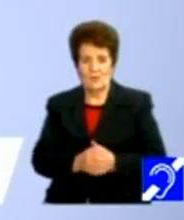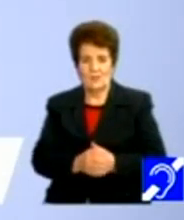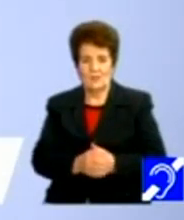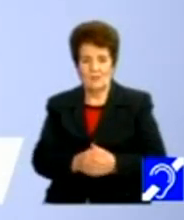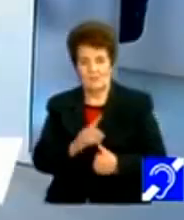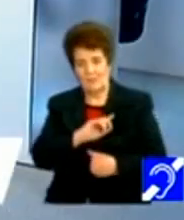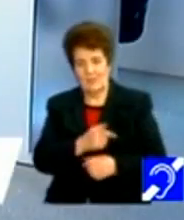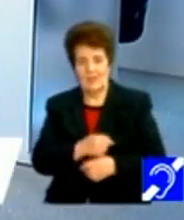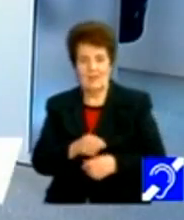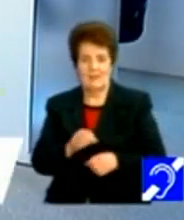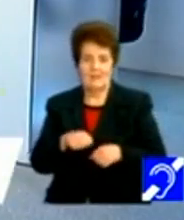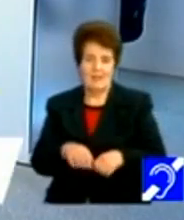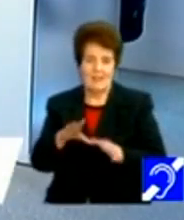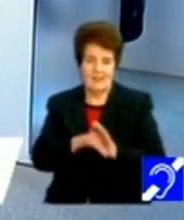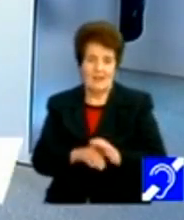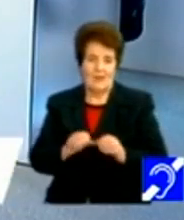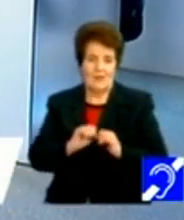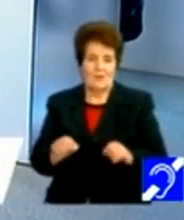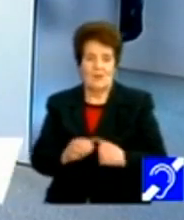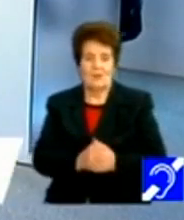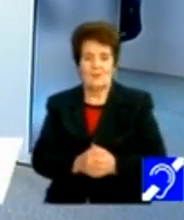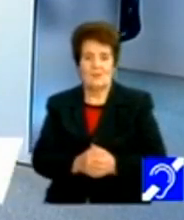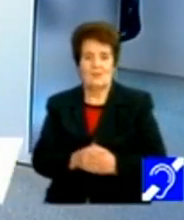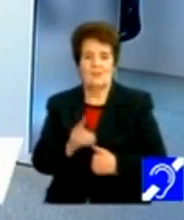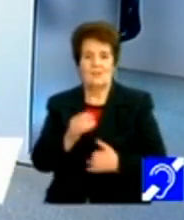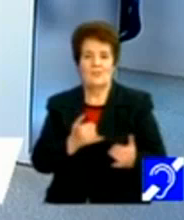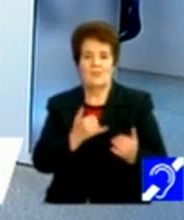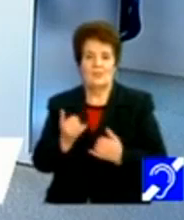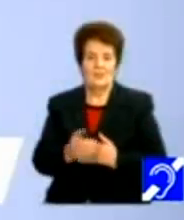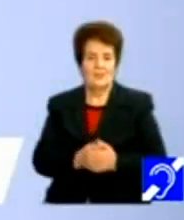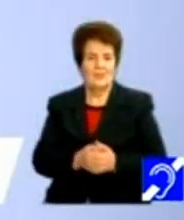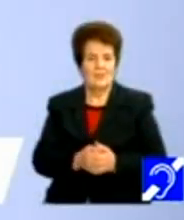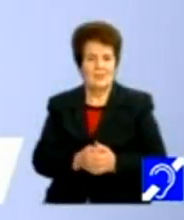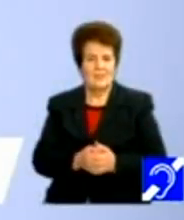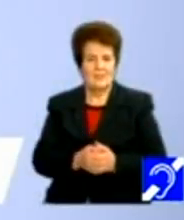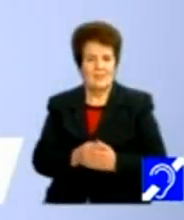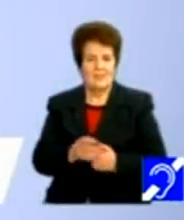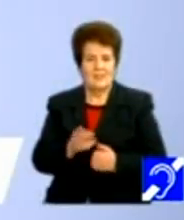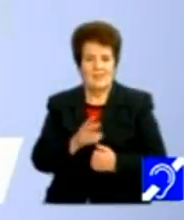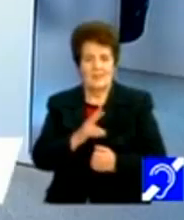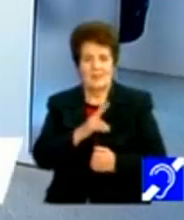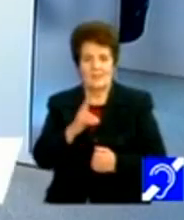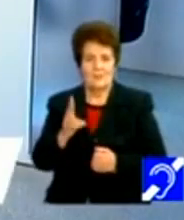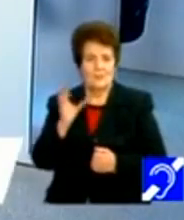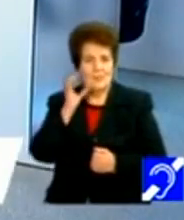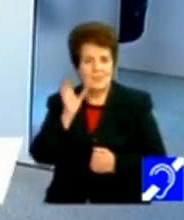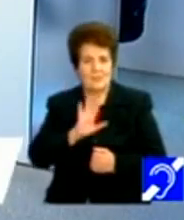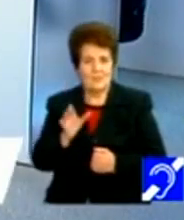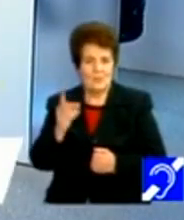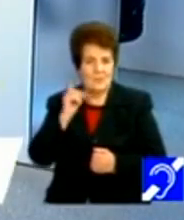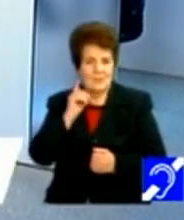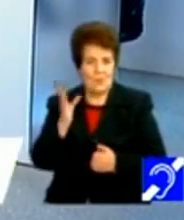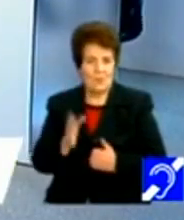curajos. Cel mai mare defect al unui conducător? Lașitatea. Că nu știe să asculte, că nu știe să audă.